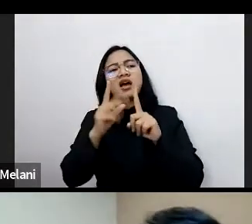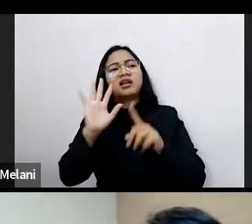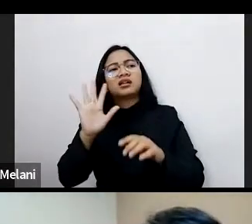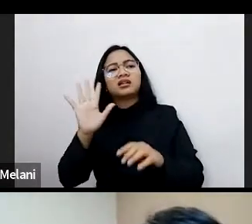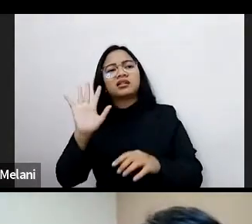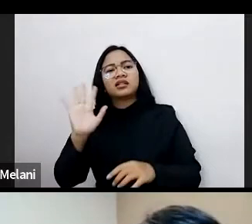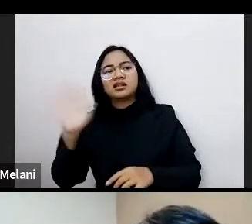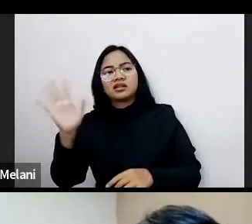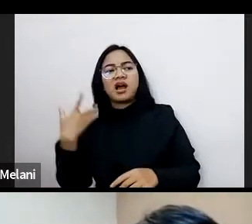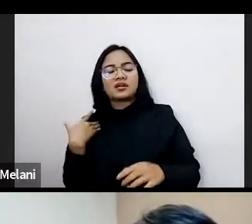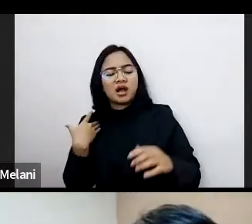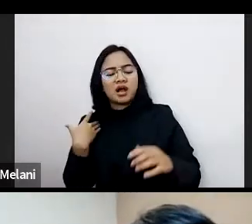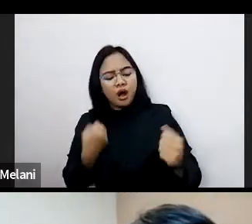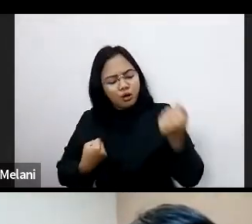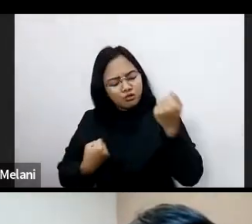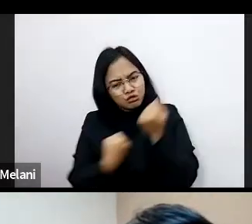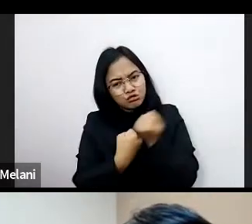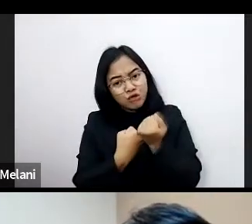Misalnya